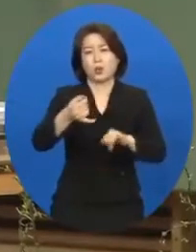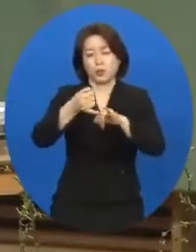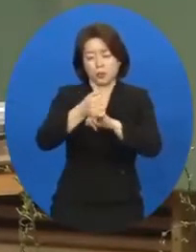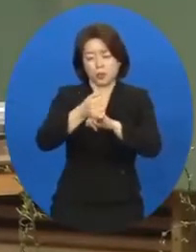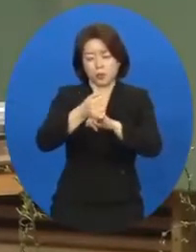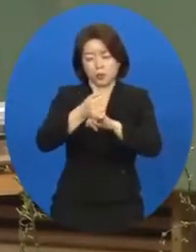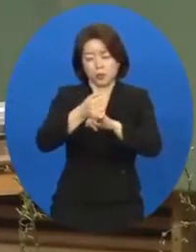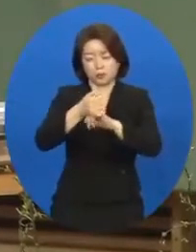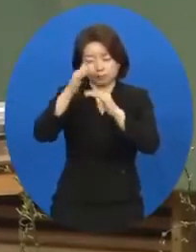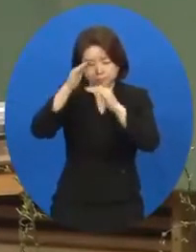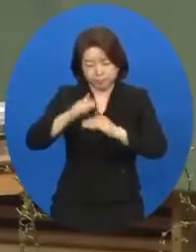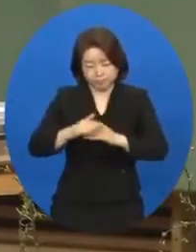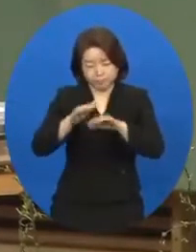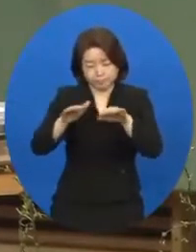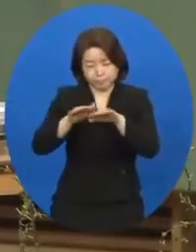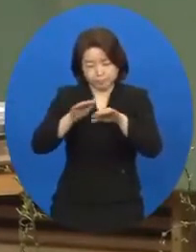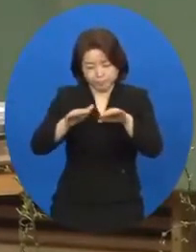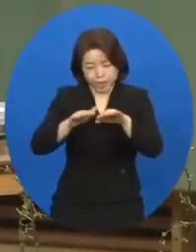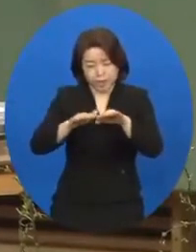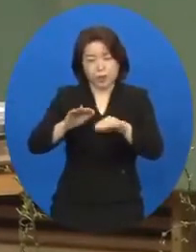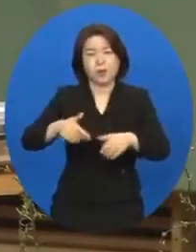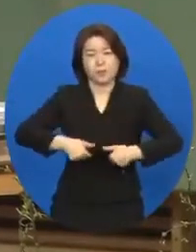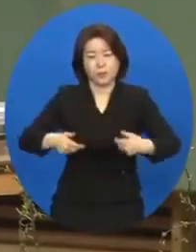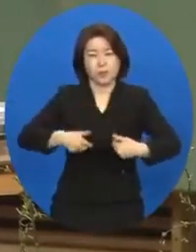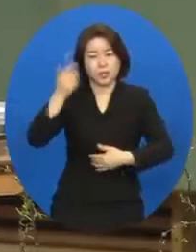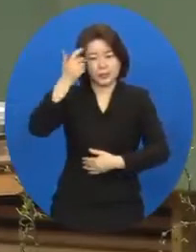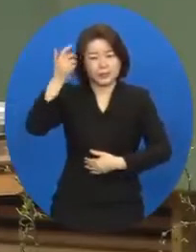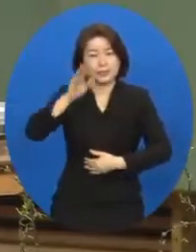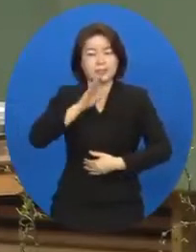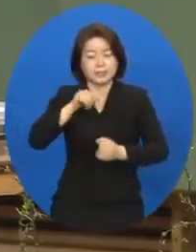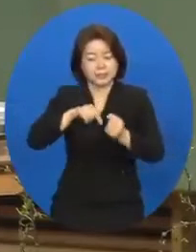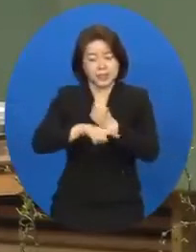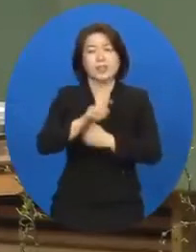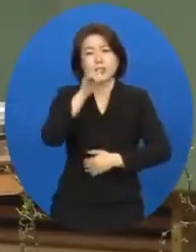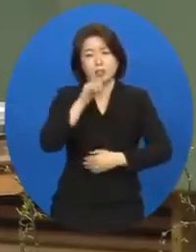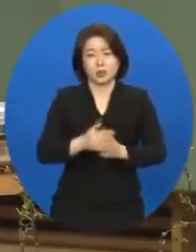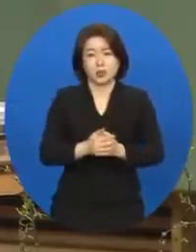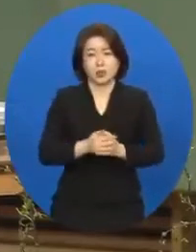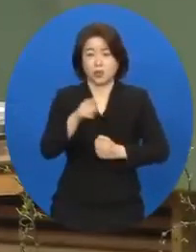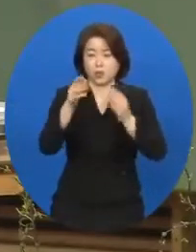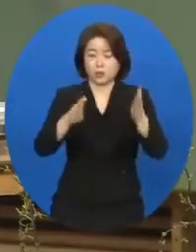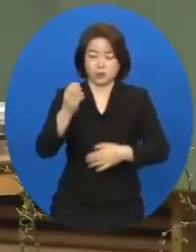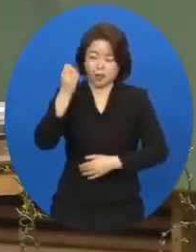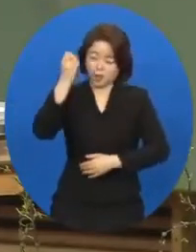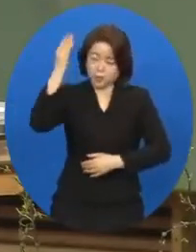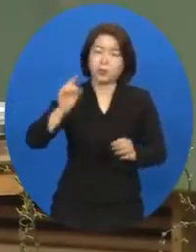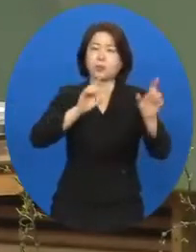알아야 될 영적인 진리가 있었다는 뜻입니다. 그걸 그동안에 잊어버리고 살았던 거죠.